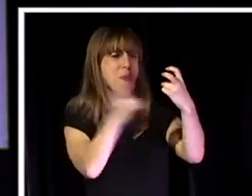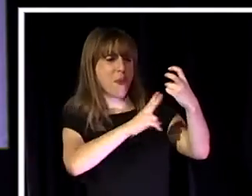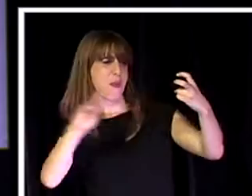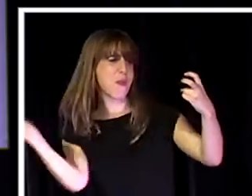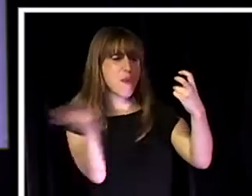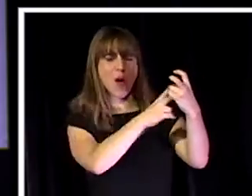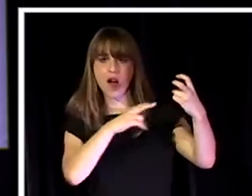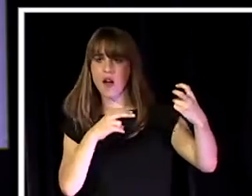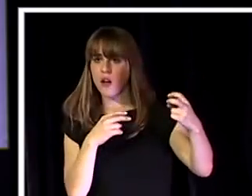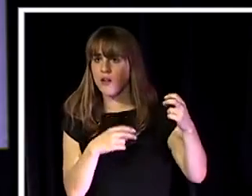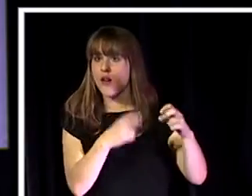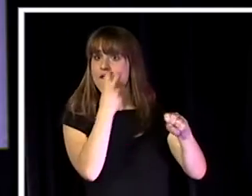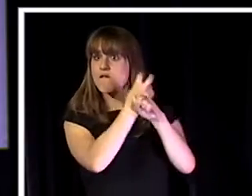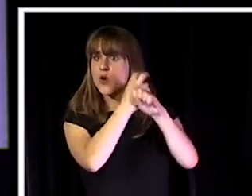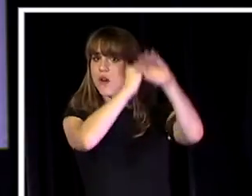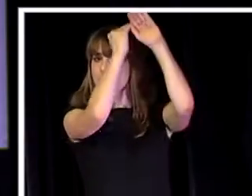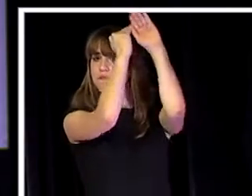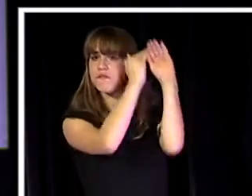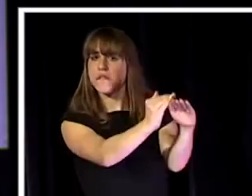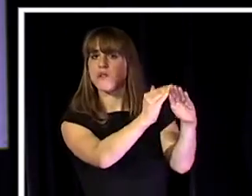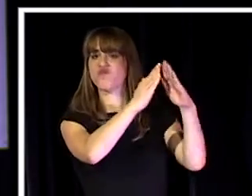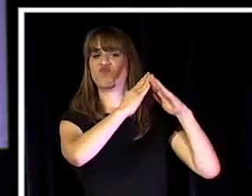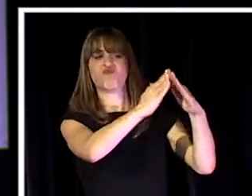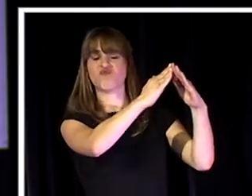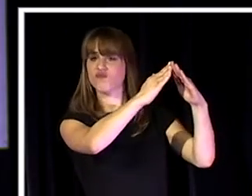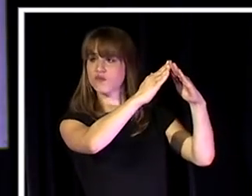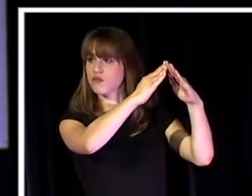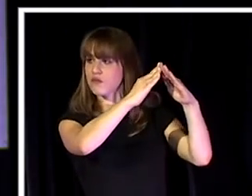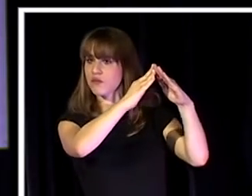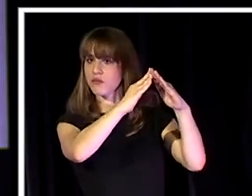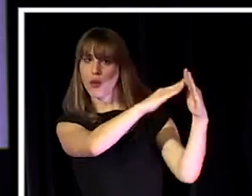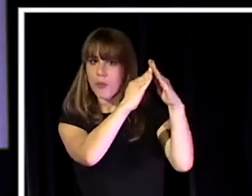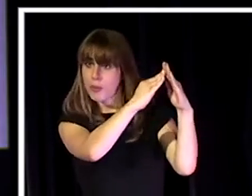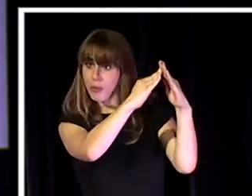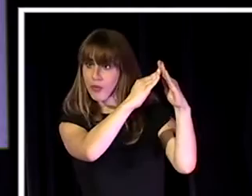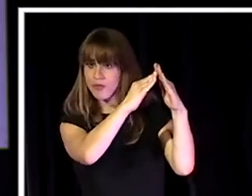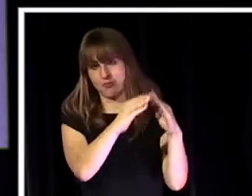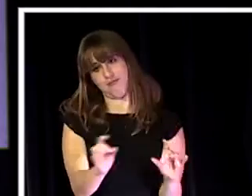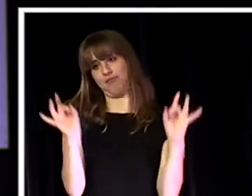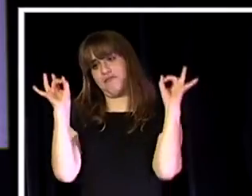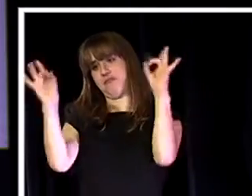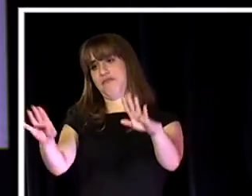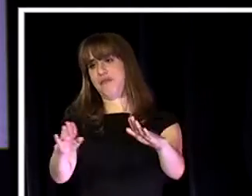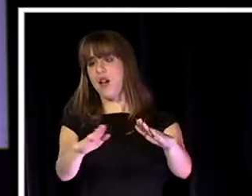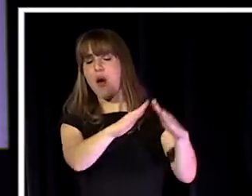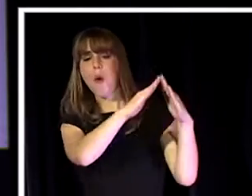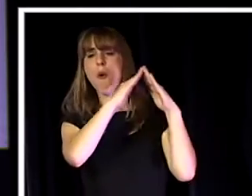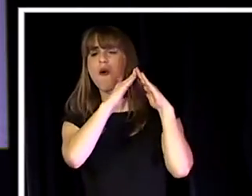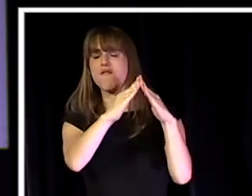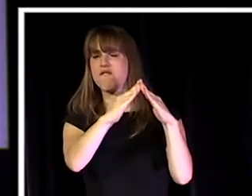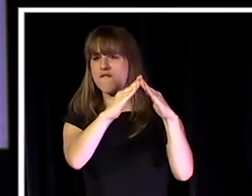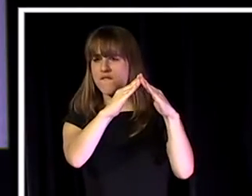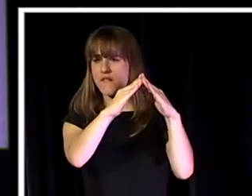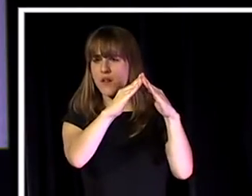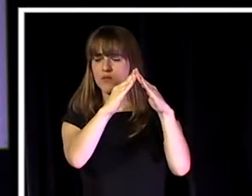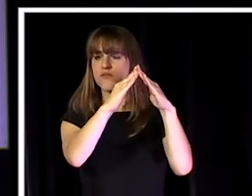δύο. Και τρεις. Το βουνό μετακινήθηκε. Όχι. Δεν σάλεψε καθόλου.